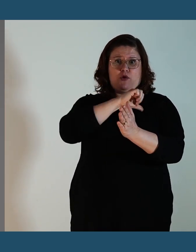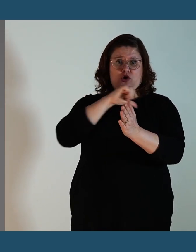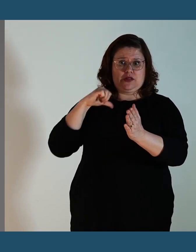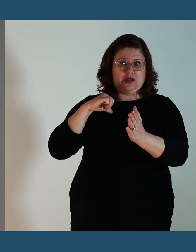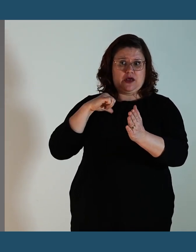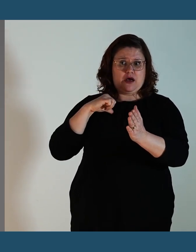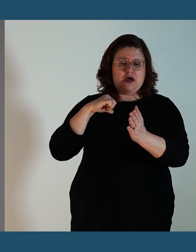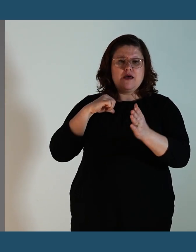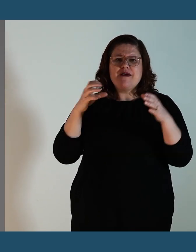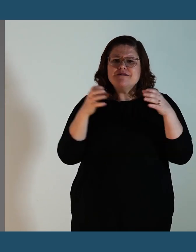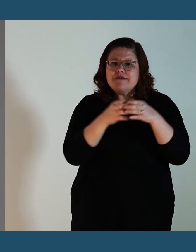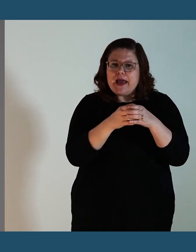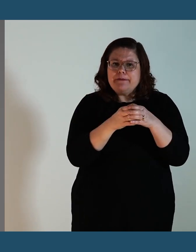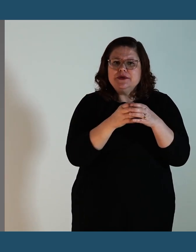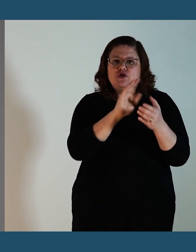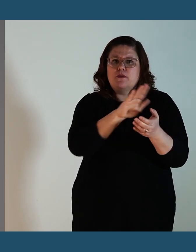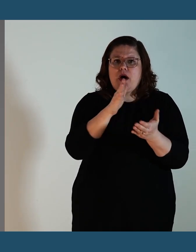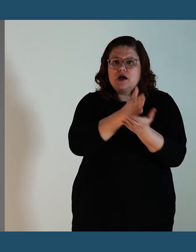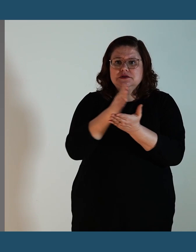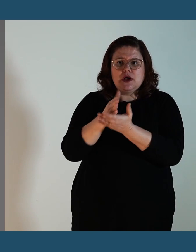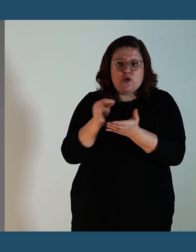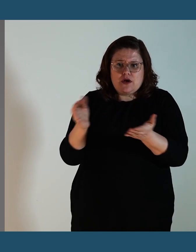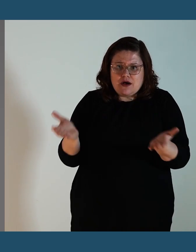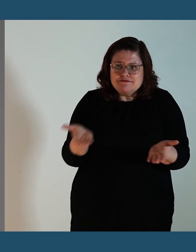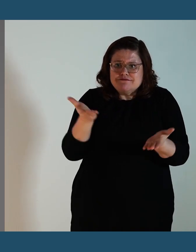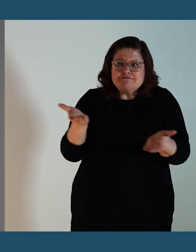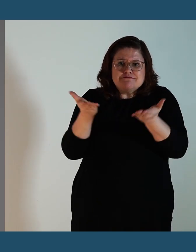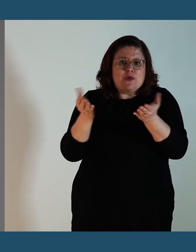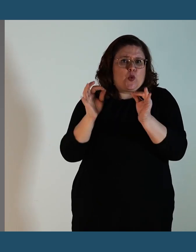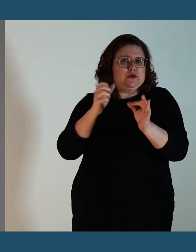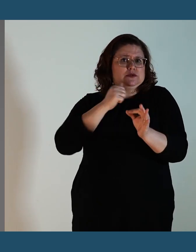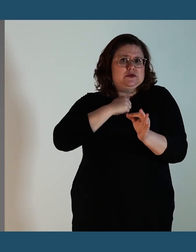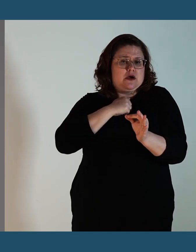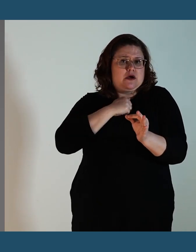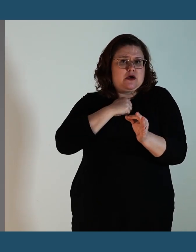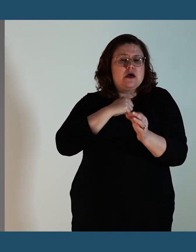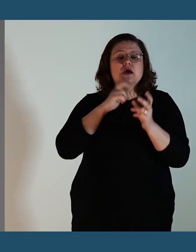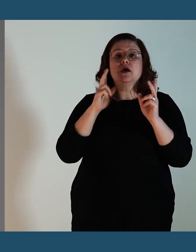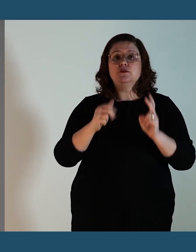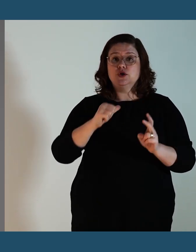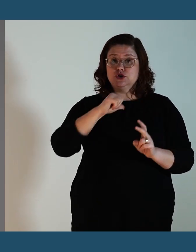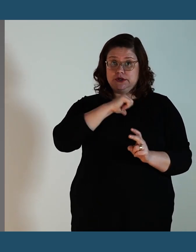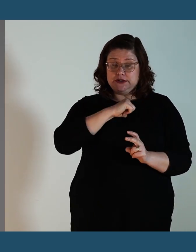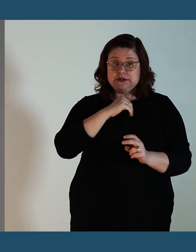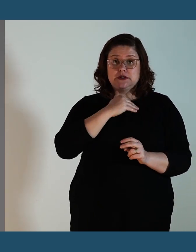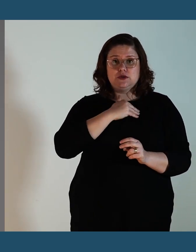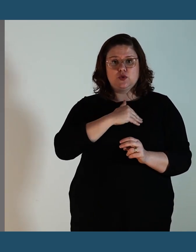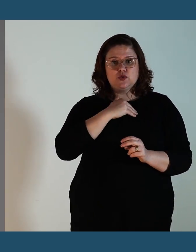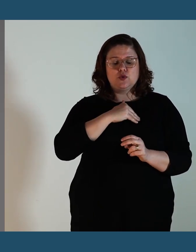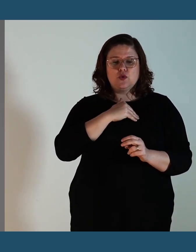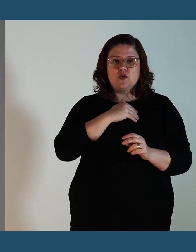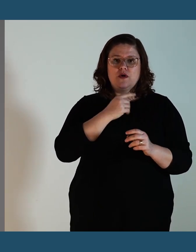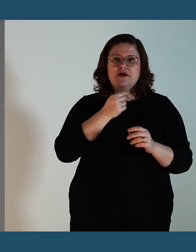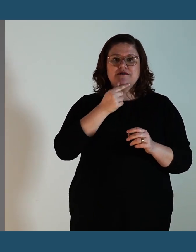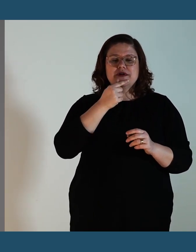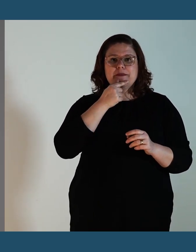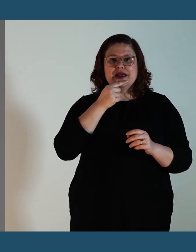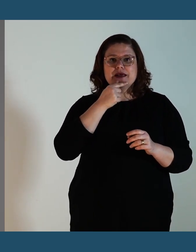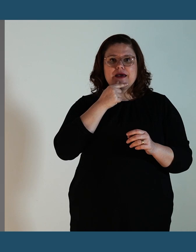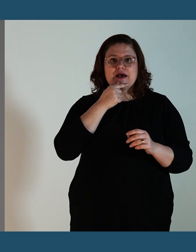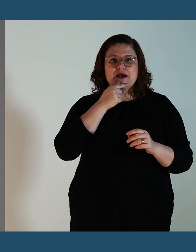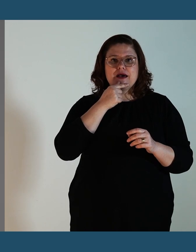edistää niiden vähemmistöjen asemaa? Ja sitten tavallaan toisaalta itse koen, että mä pelkään sitä, että mä